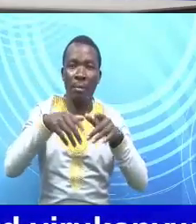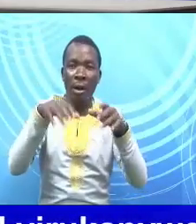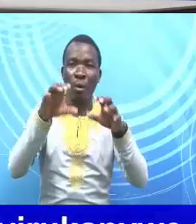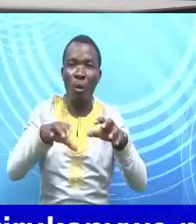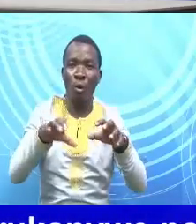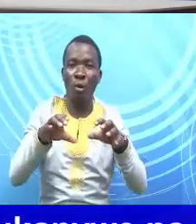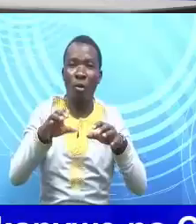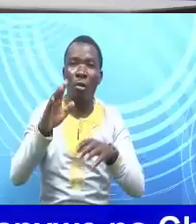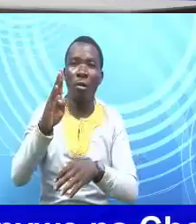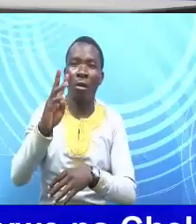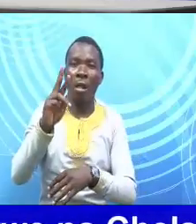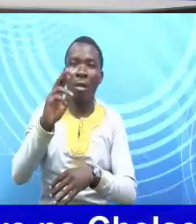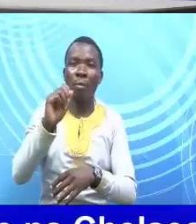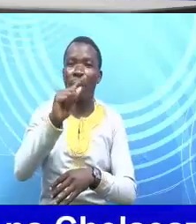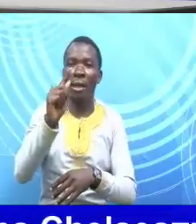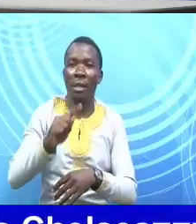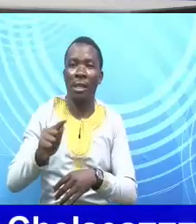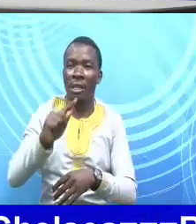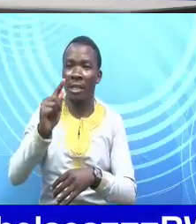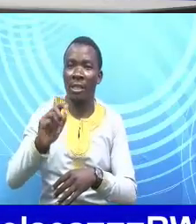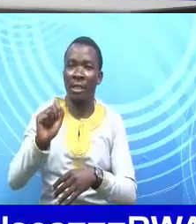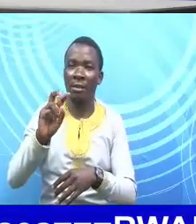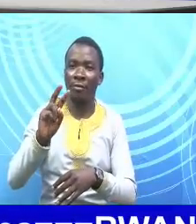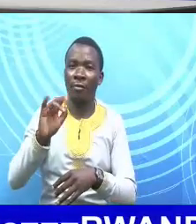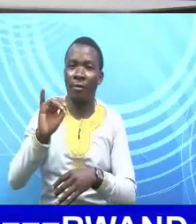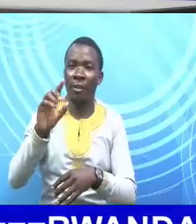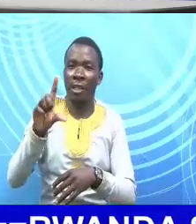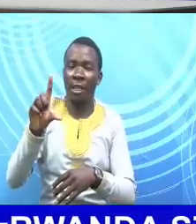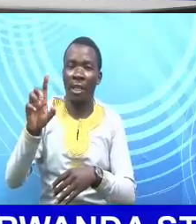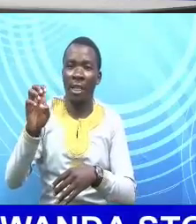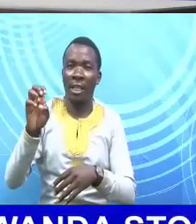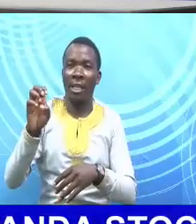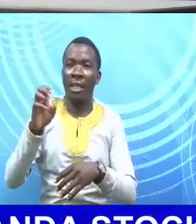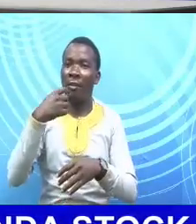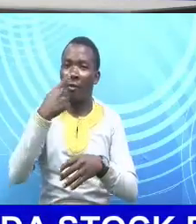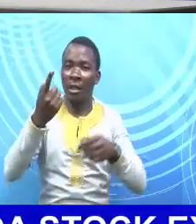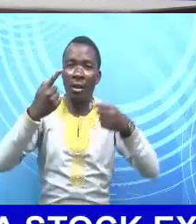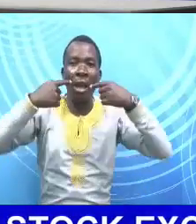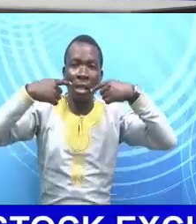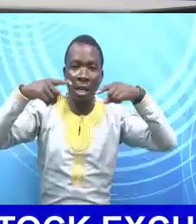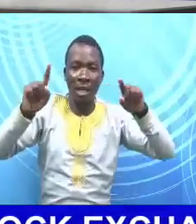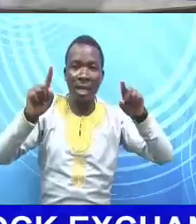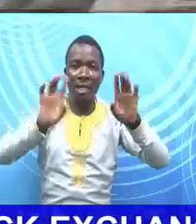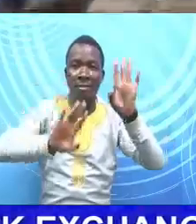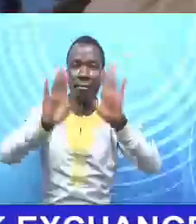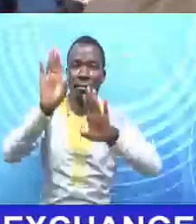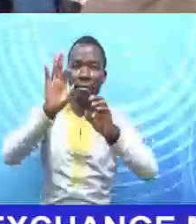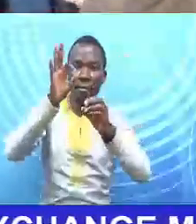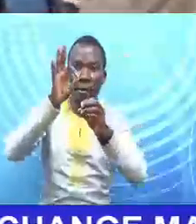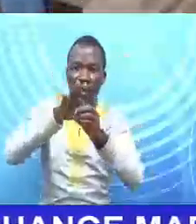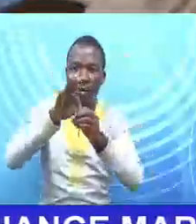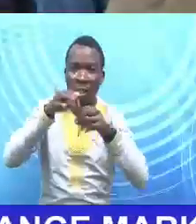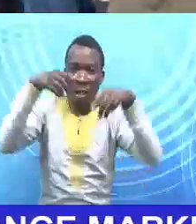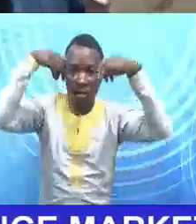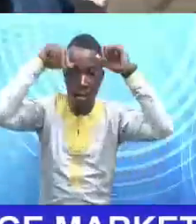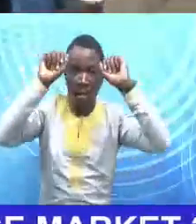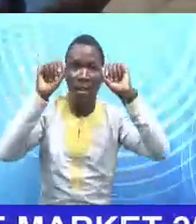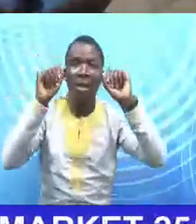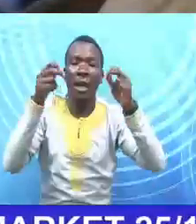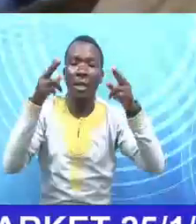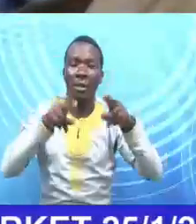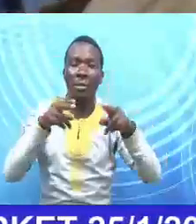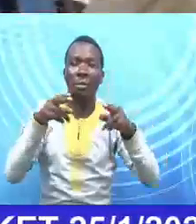perezida wa Congo Brazzaville Denis Sassou Nguesso yatangaje ko azitabira amatora y'umukuru w'igihugu n'amatora ategerejwe tariki 21 Werurwe uyu